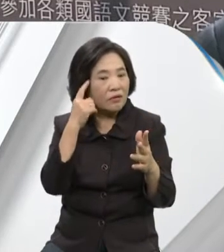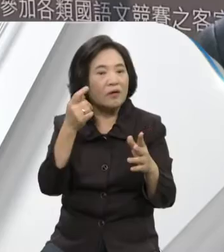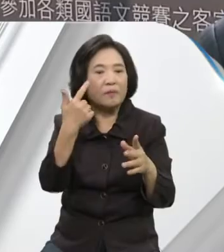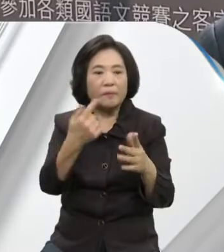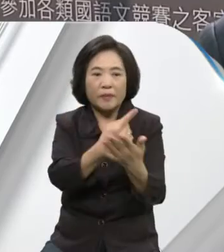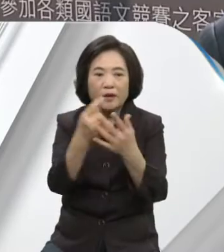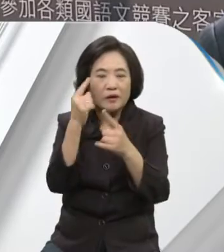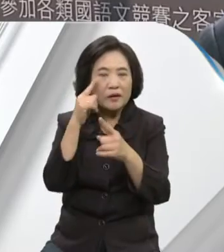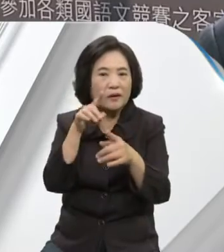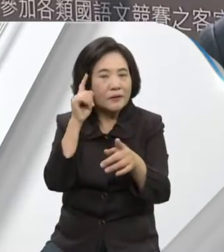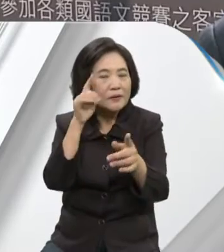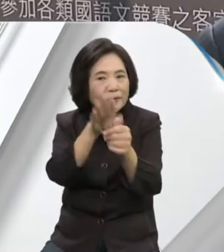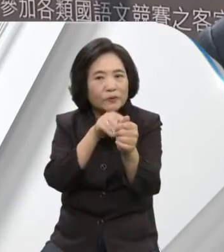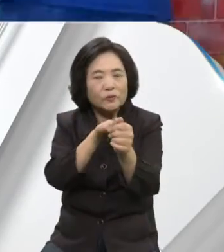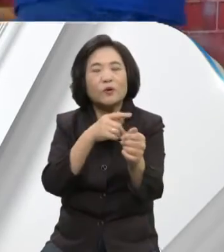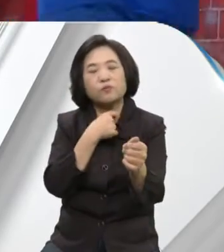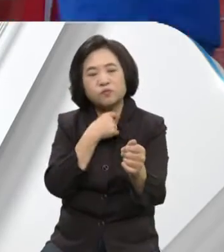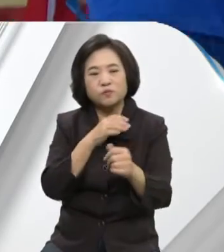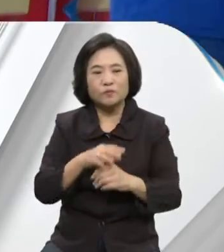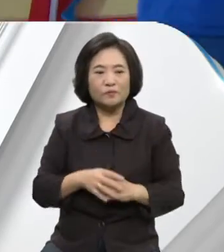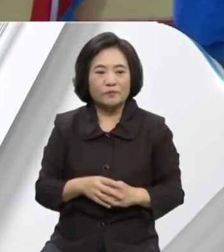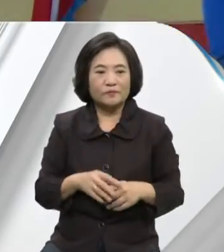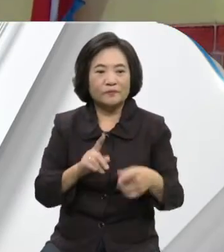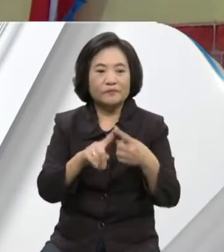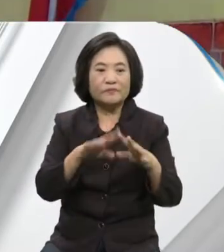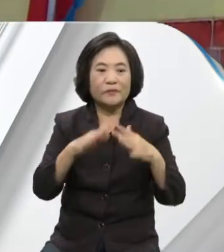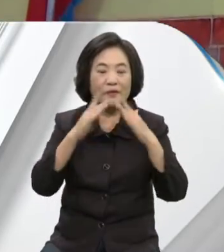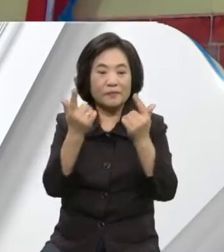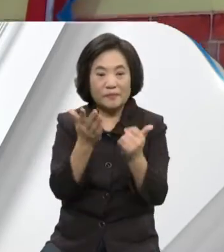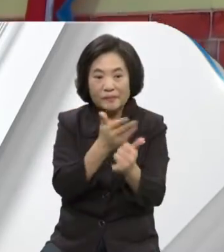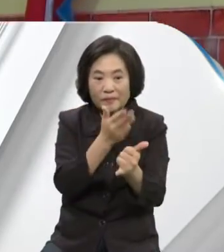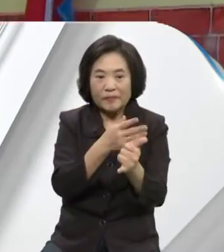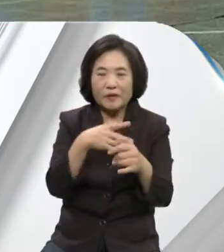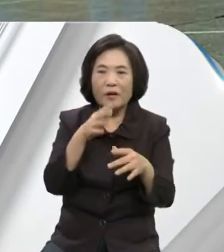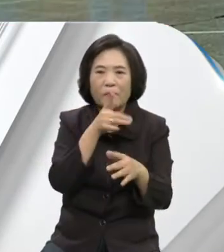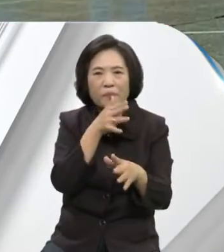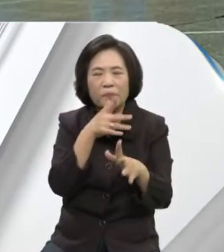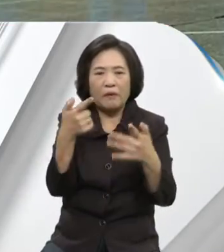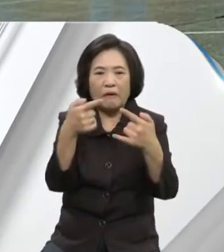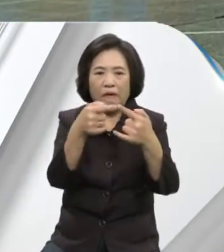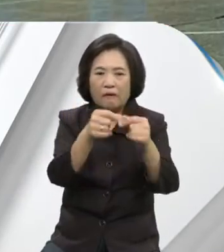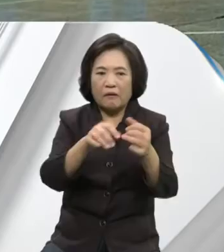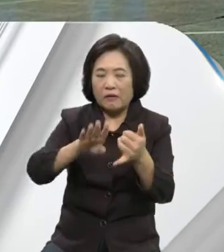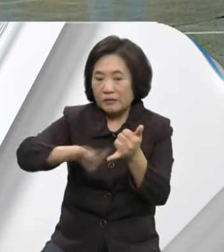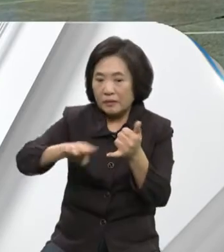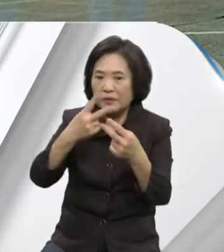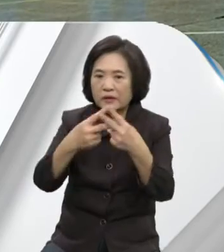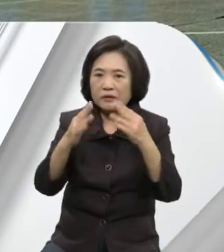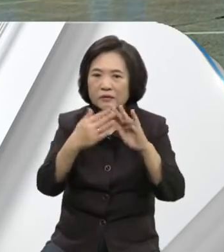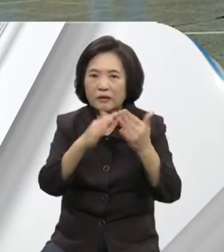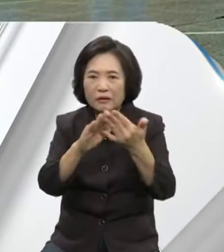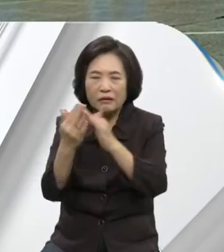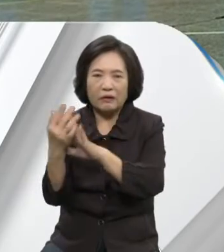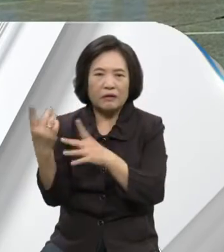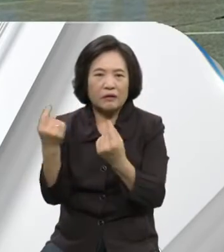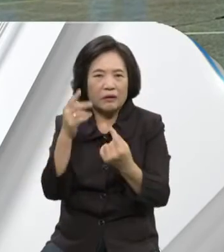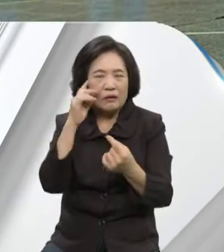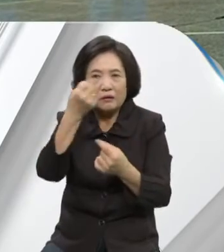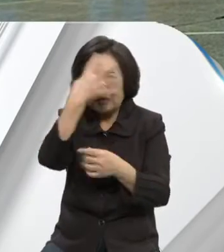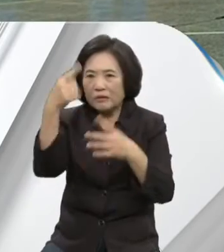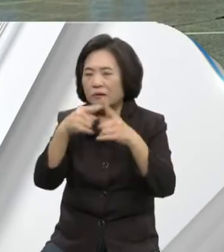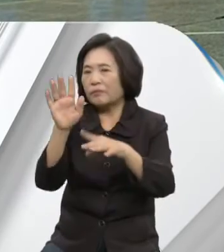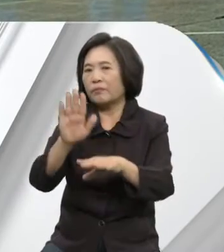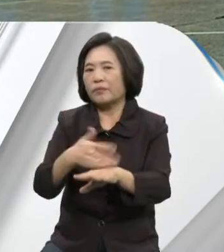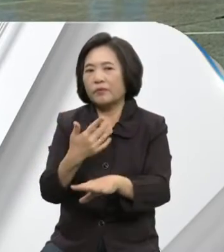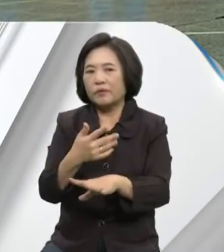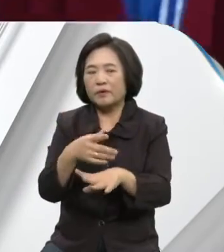就会来学。 我被普渡会去语言留学当研究，到南普嘅课中，例如语言传承问题。